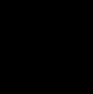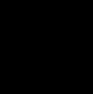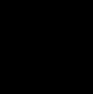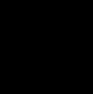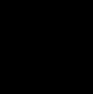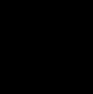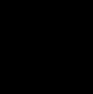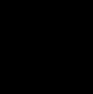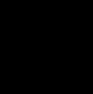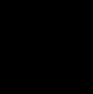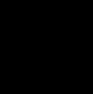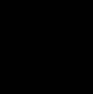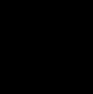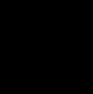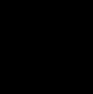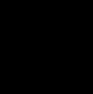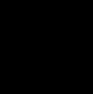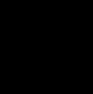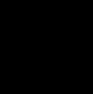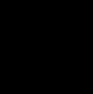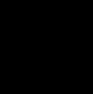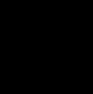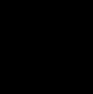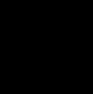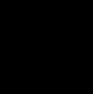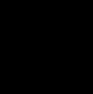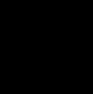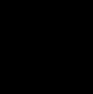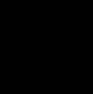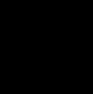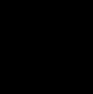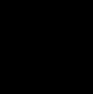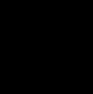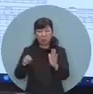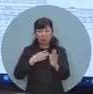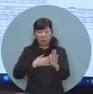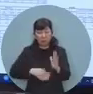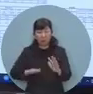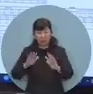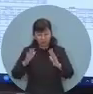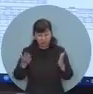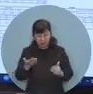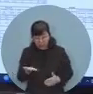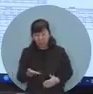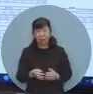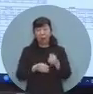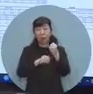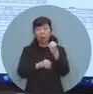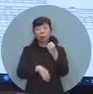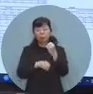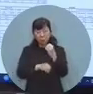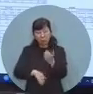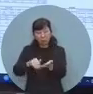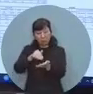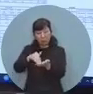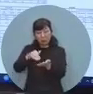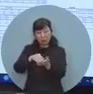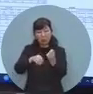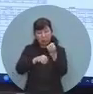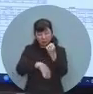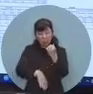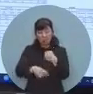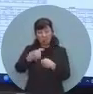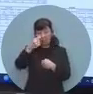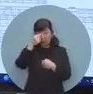ますこの後専門的なやり取りが行われた後約15分後えそもそもですねこの三定の根拠となる被害